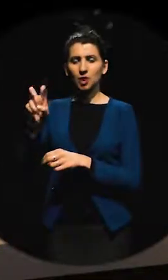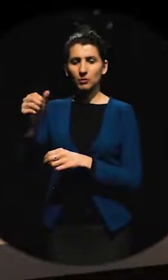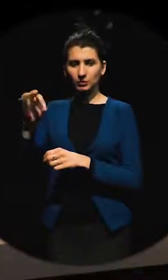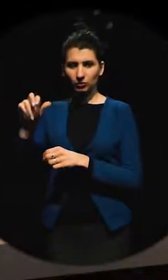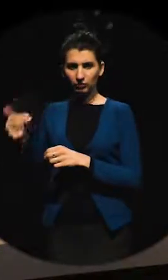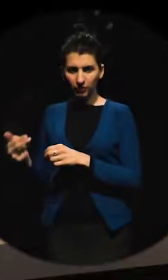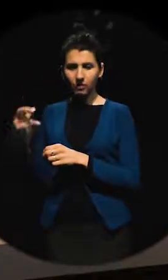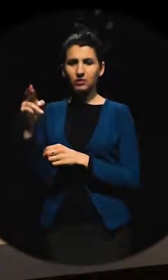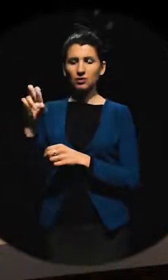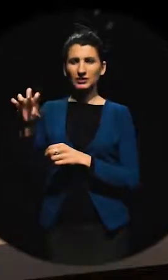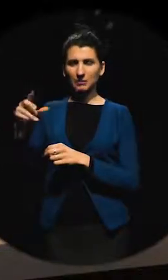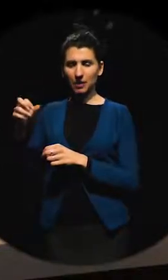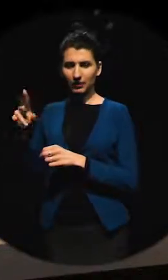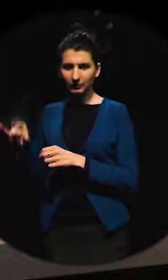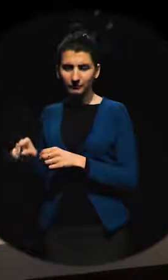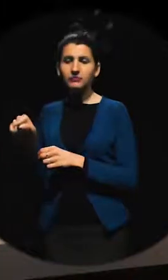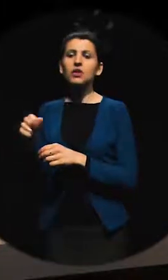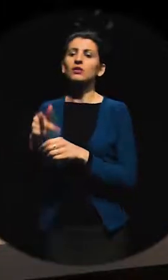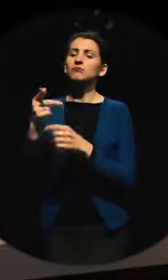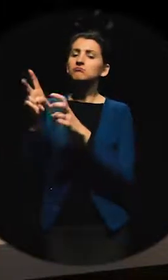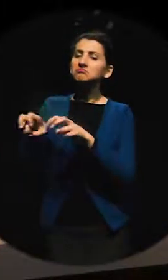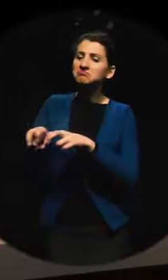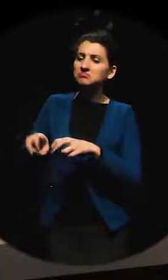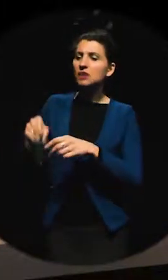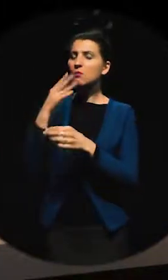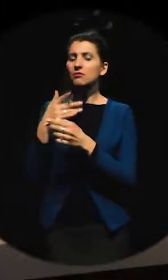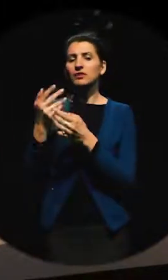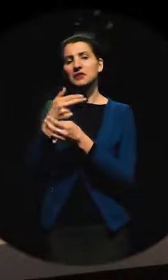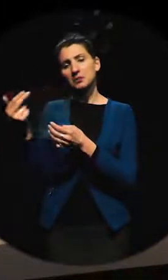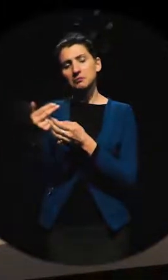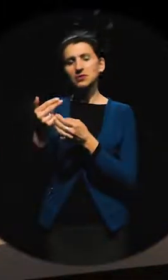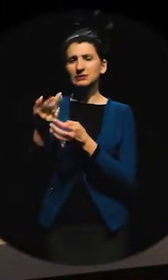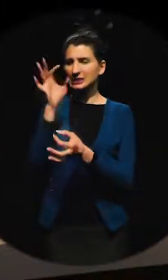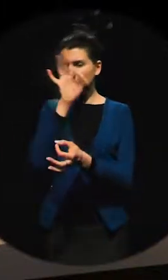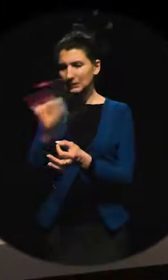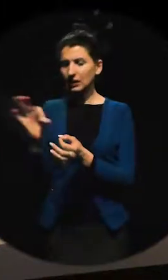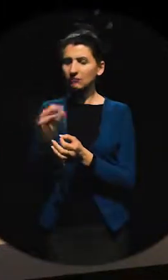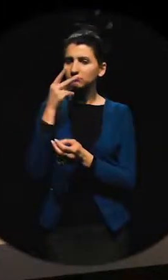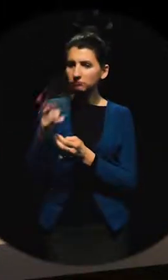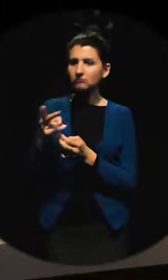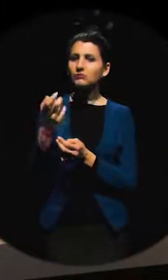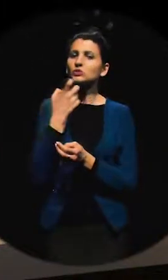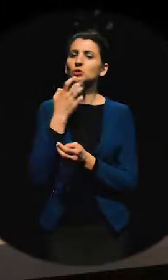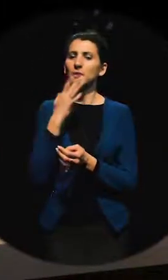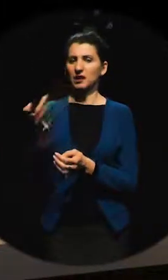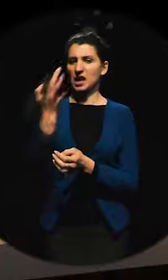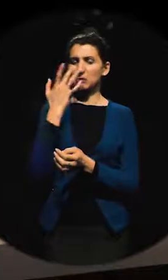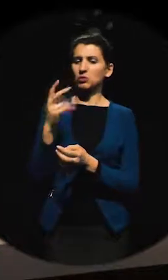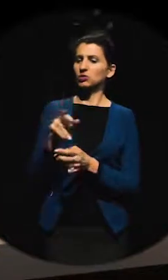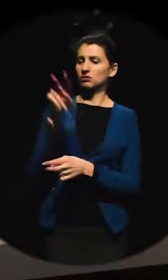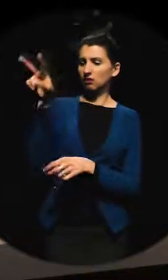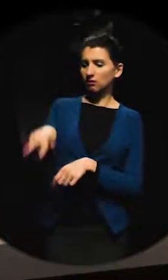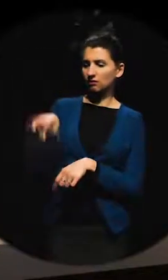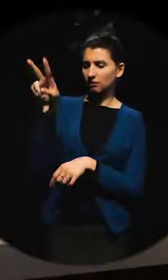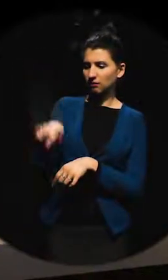swoich pracach poświęca dużo miejsca kategorii spojrzenia, szczególnego rodzaju spojrzenia, jakim jest gapienie się. I